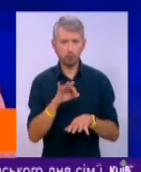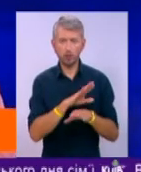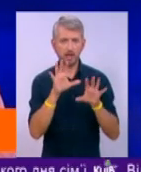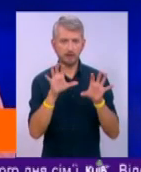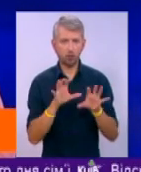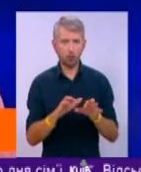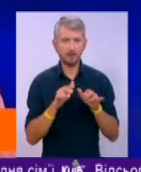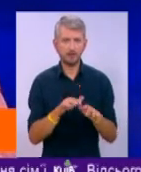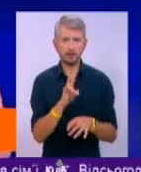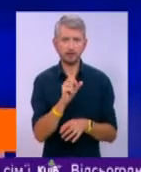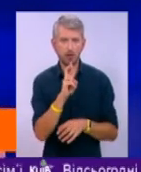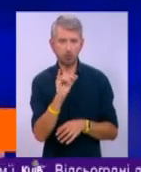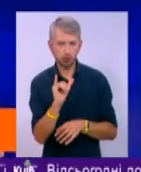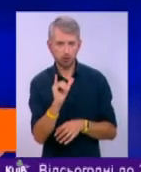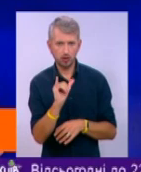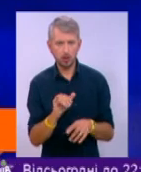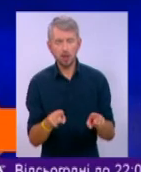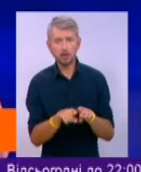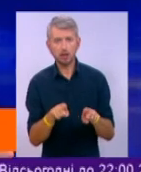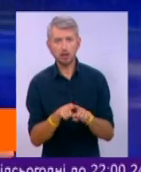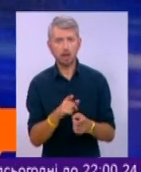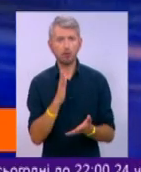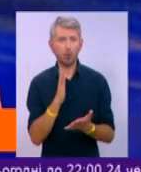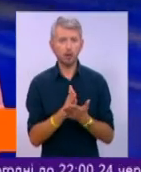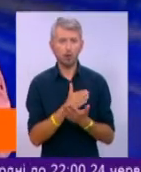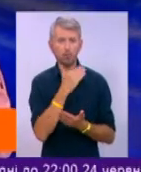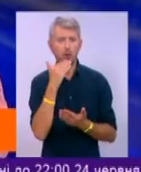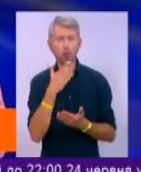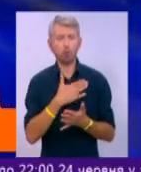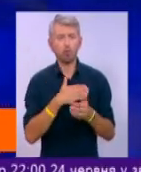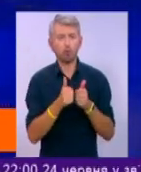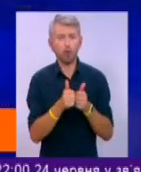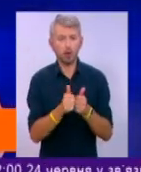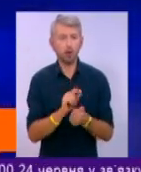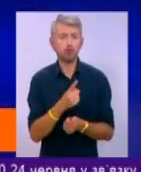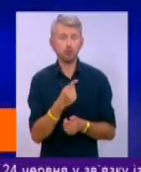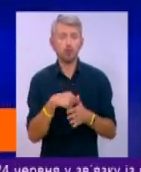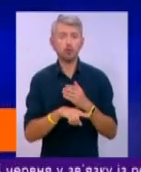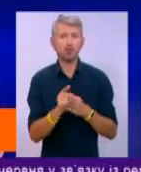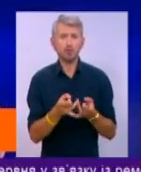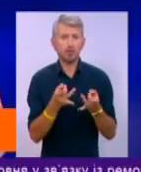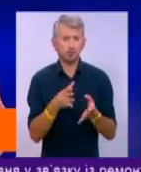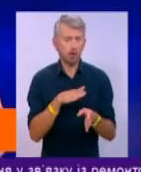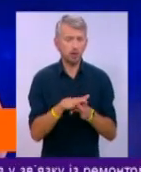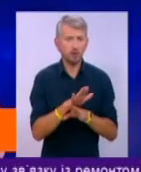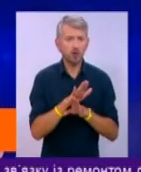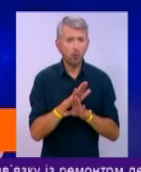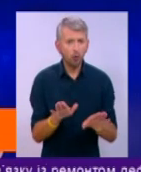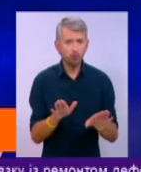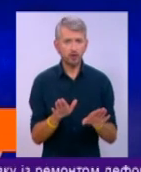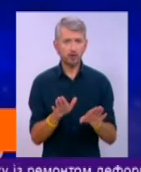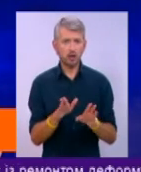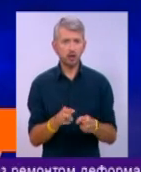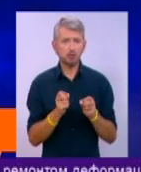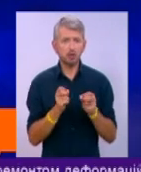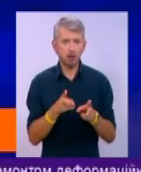дій НАБУ. Так само є в багатьох моїх колег. Чому? Тому що елементарно не виконується